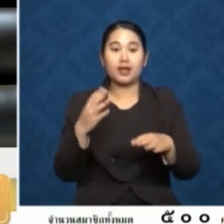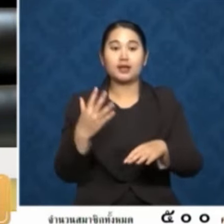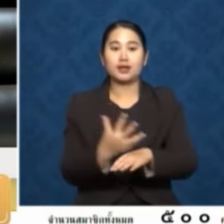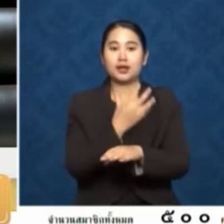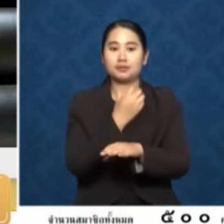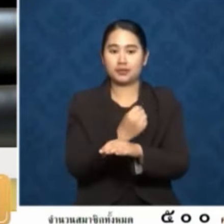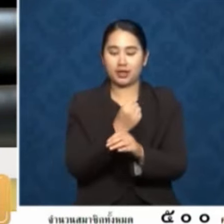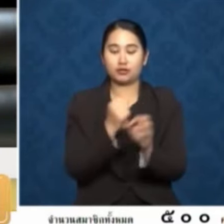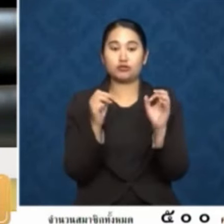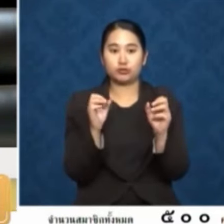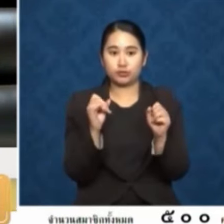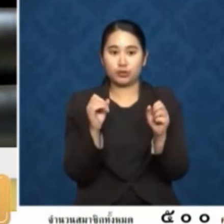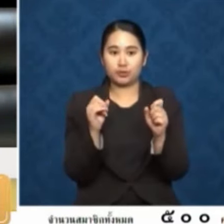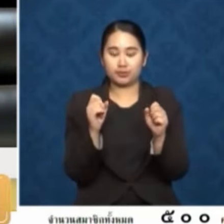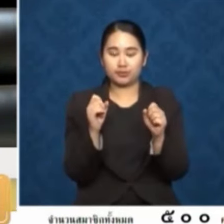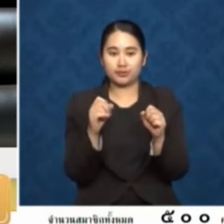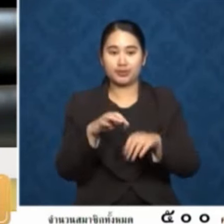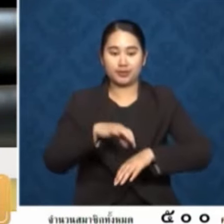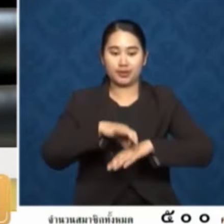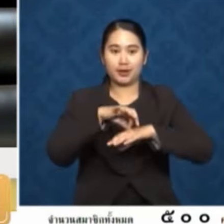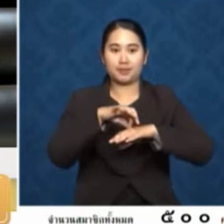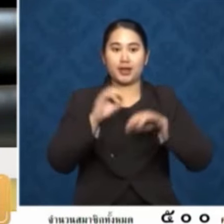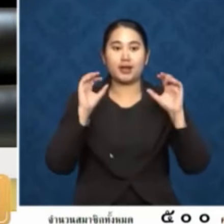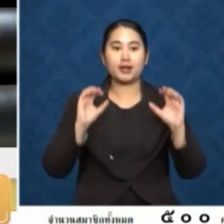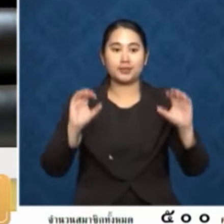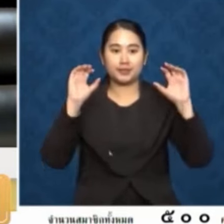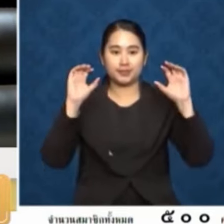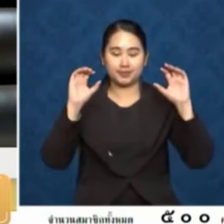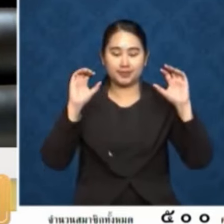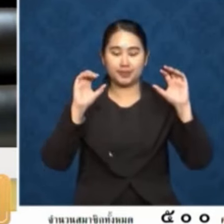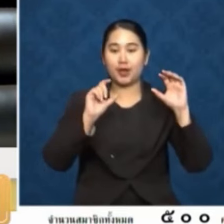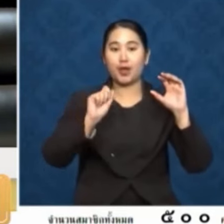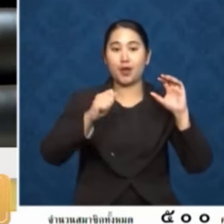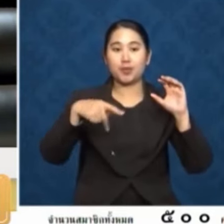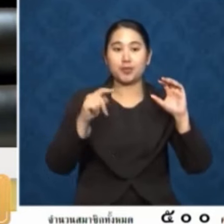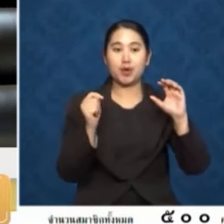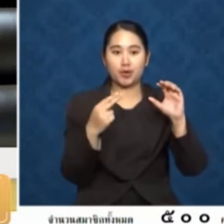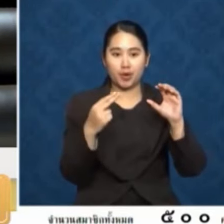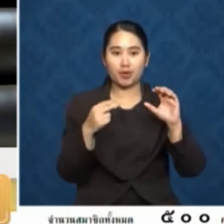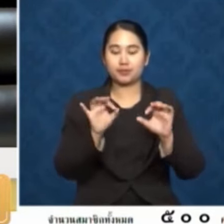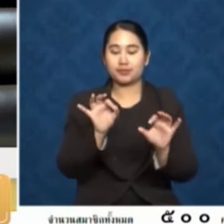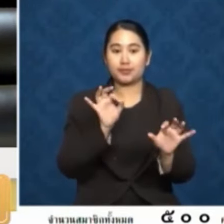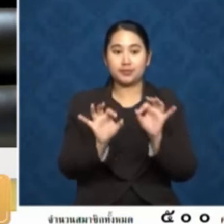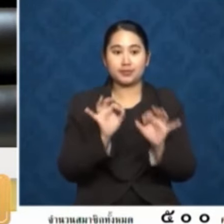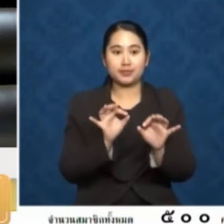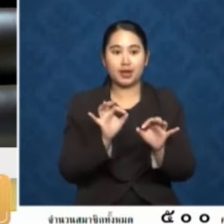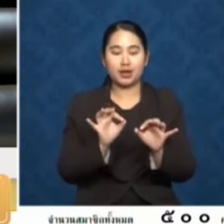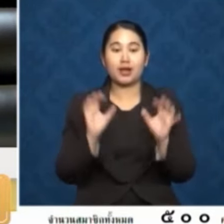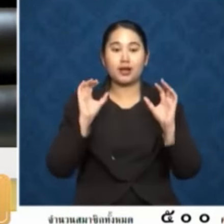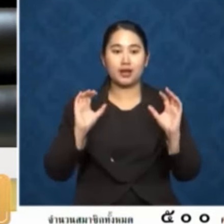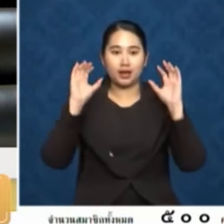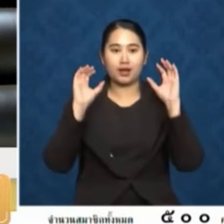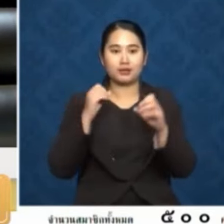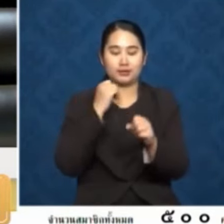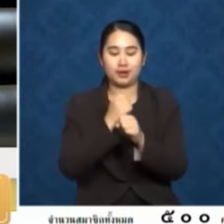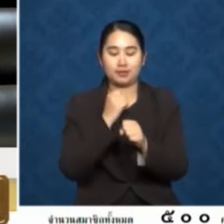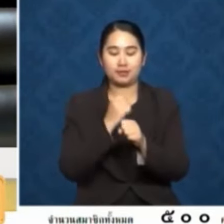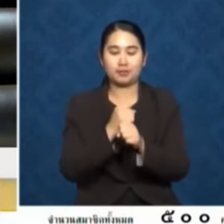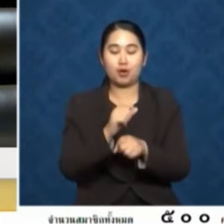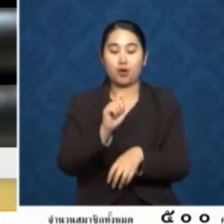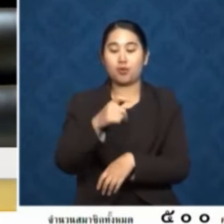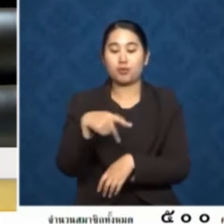นาจในการสอบแข่งขันสอบคัดเลือกและการคัดเลือกข้าราชการและพนักงานส่